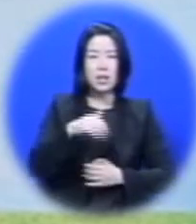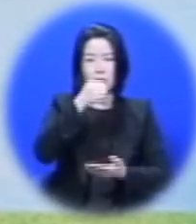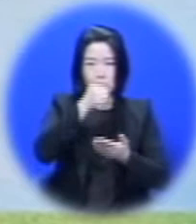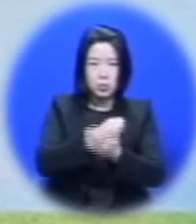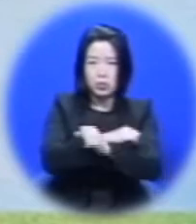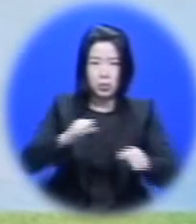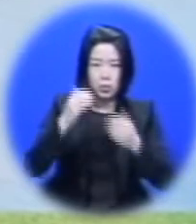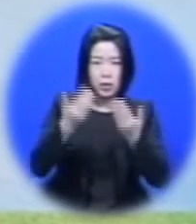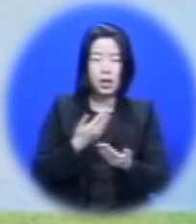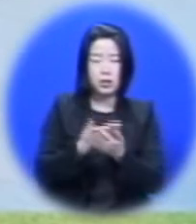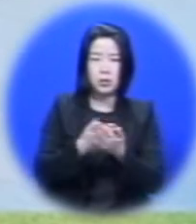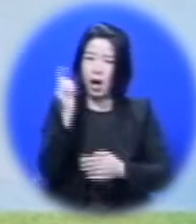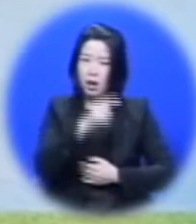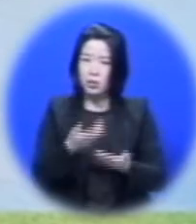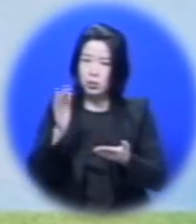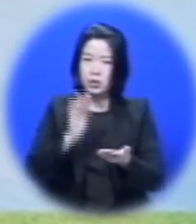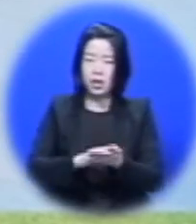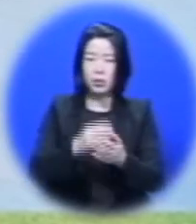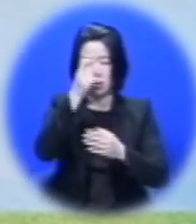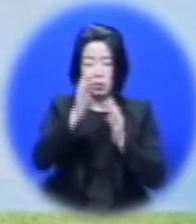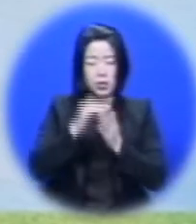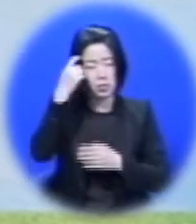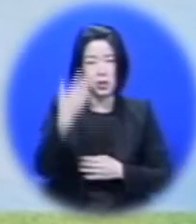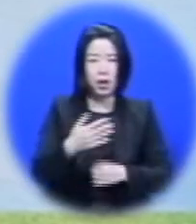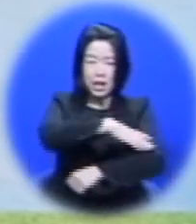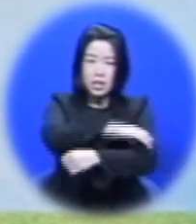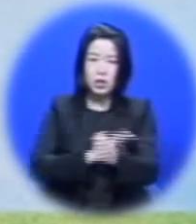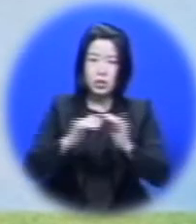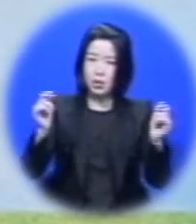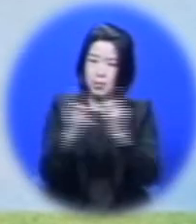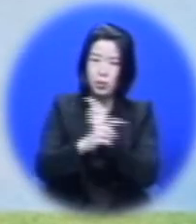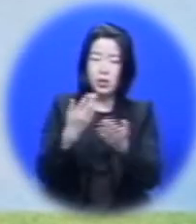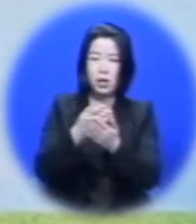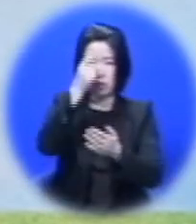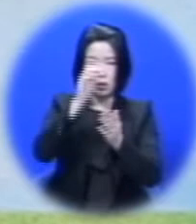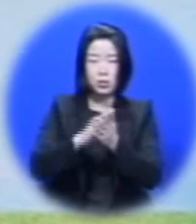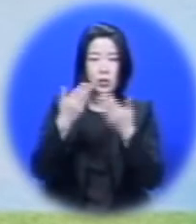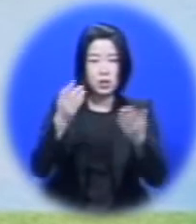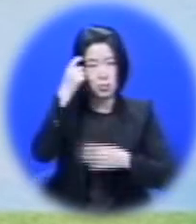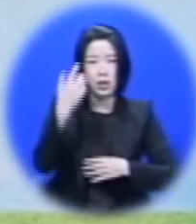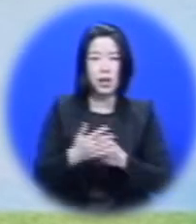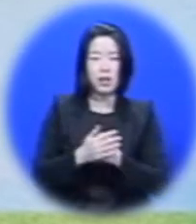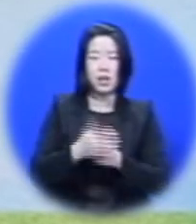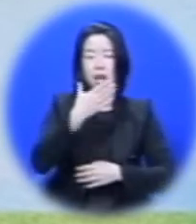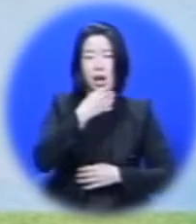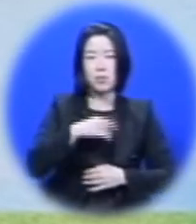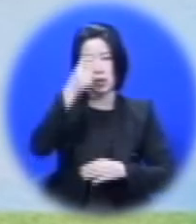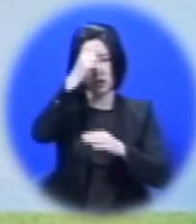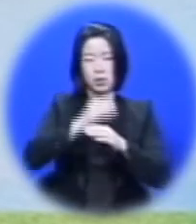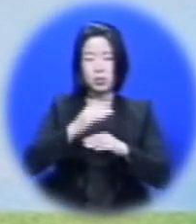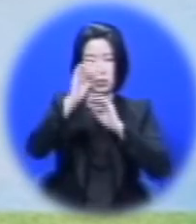용서해달라고 기도했나요? 악을 고쳐달라고 기도했나요? 집권자들을 바꿔달라고 기도했나요? 아브라함이 기도했던